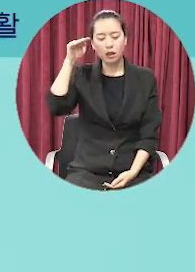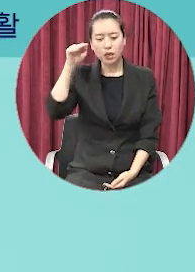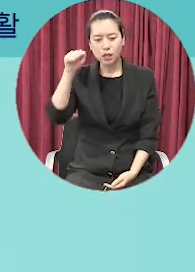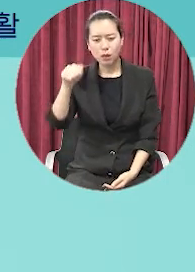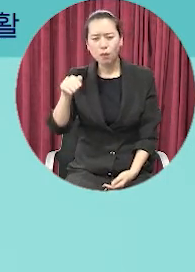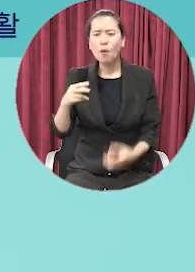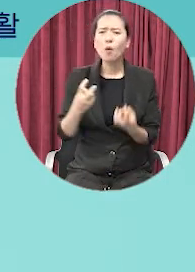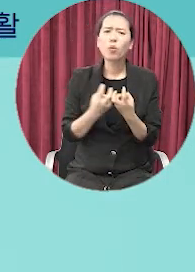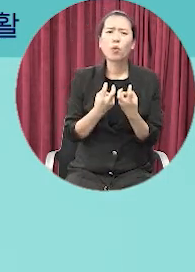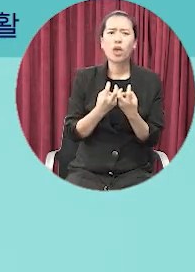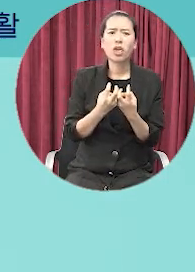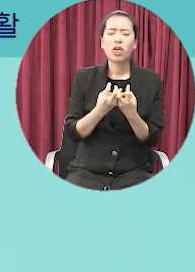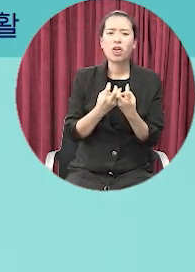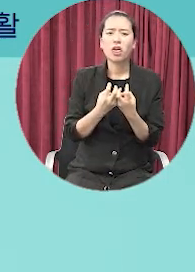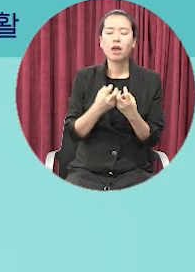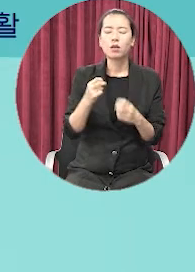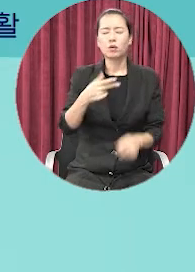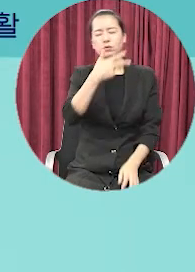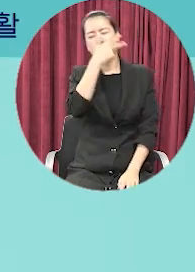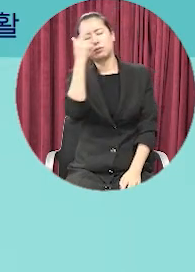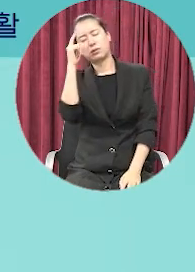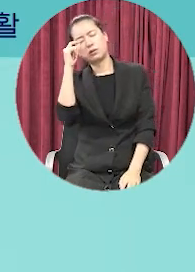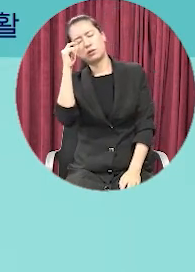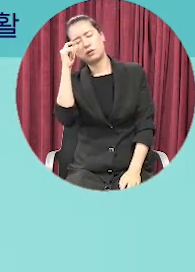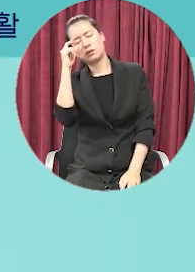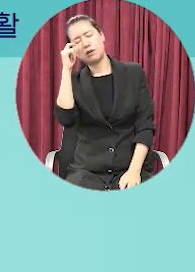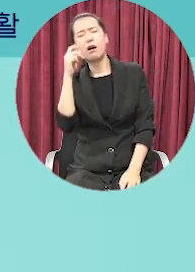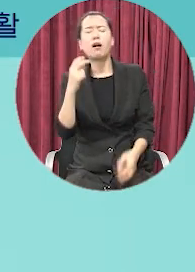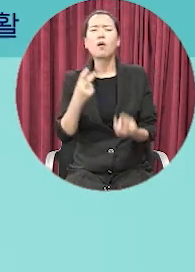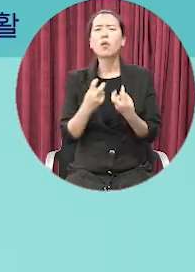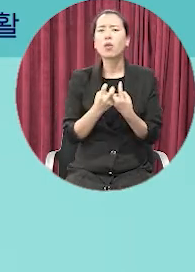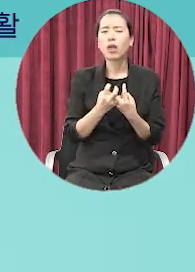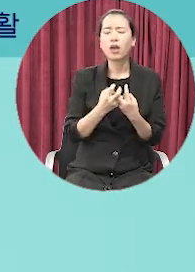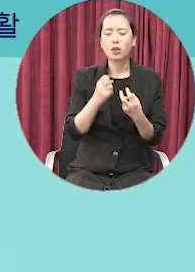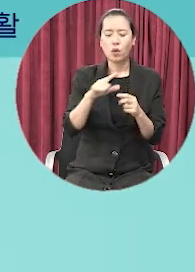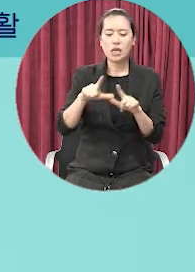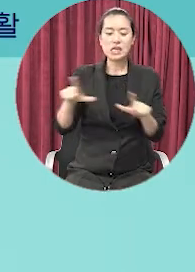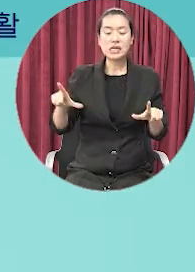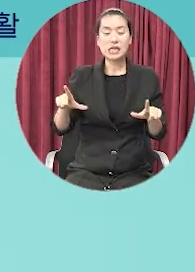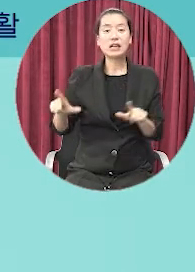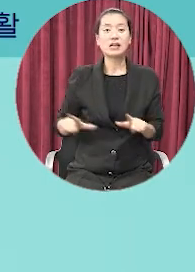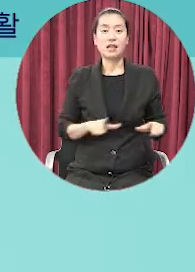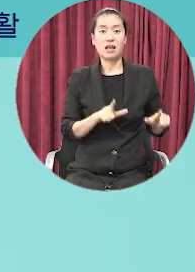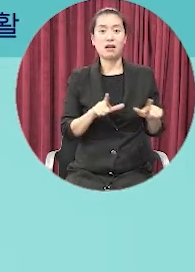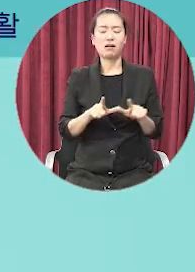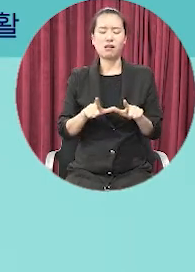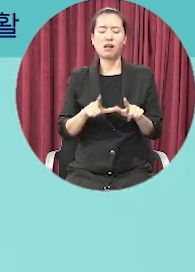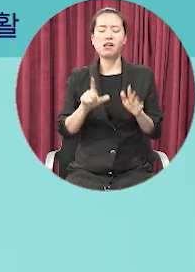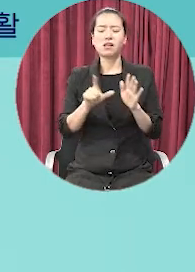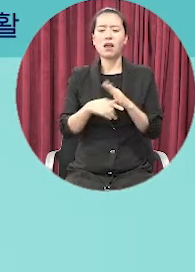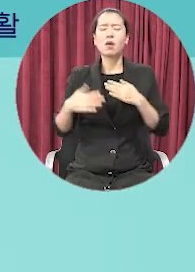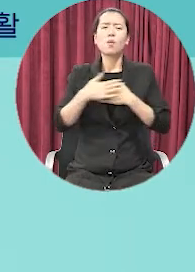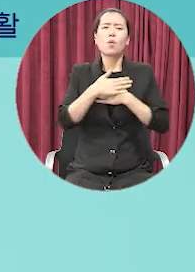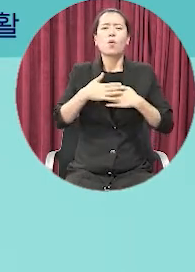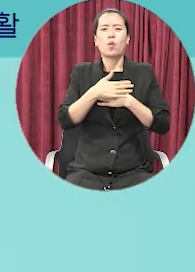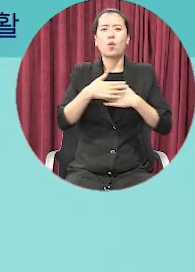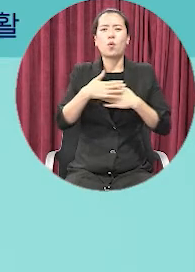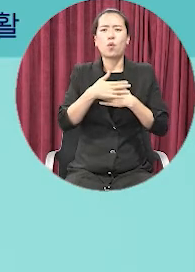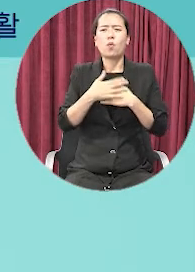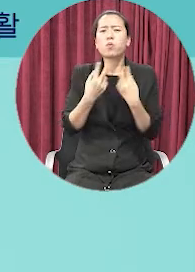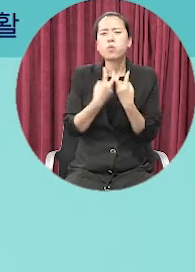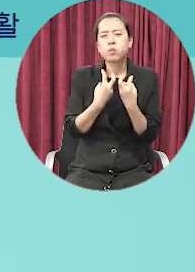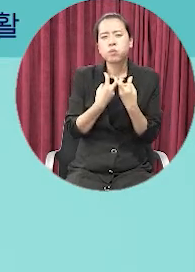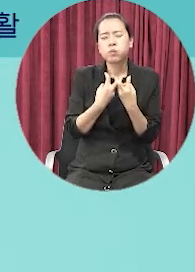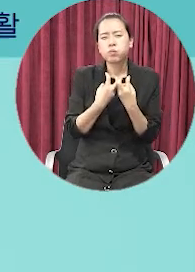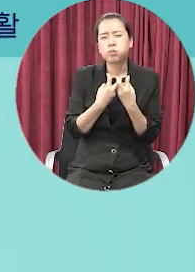해야 되는지, 또 수면 장애, 또 그 일상생활 동작에서는 목욕과 관련된 내용에 대한 요구가